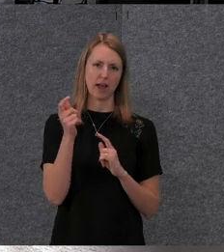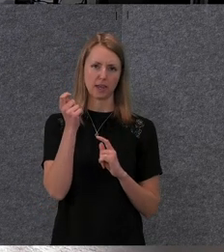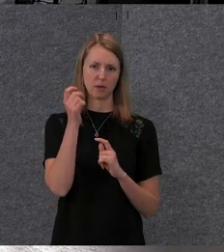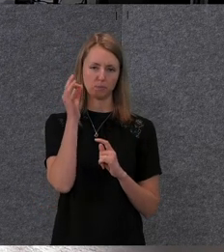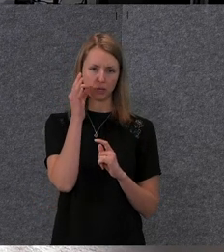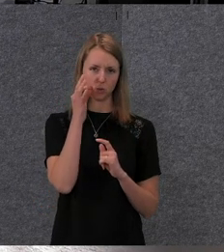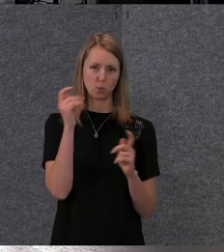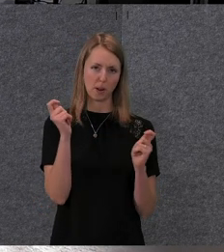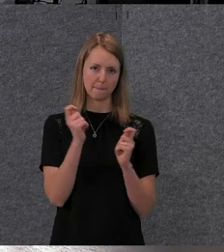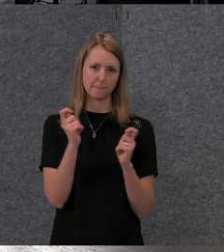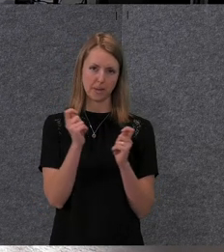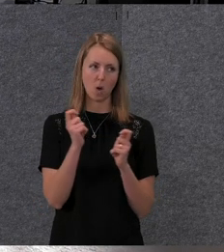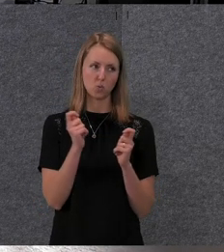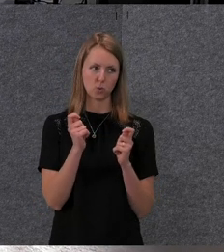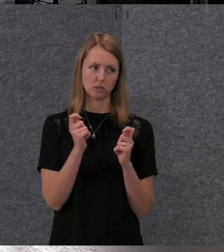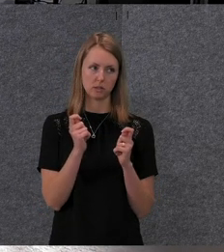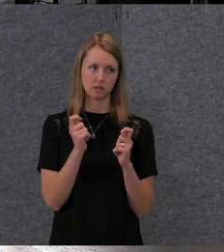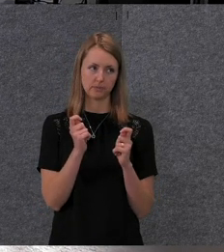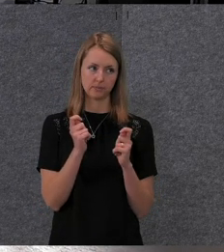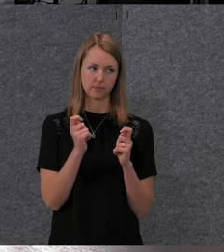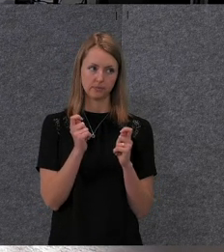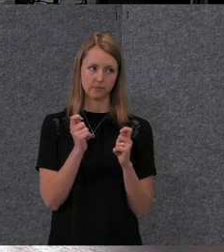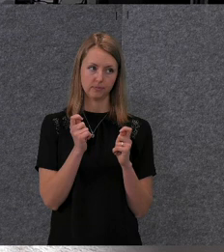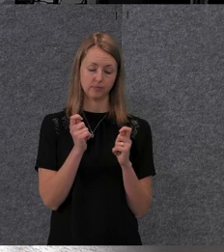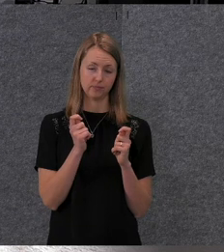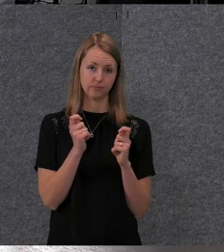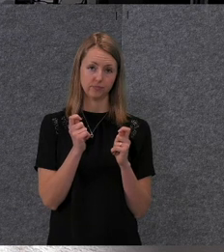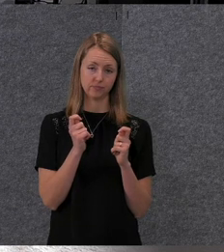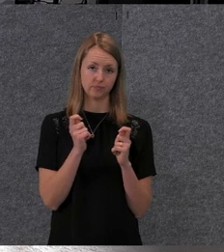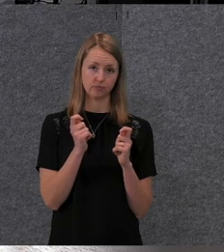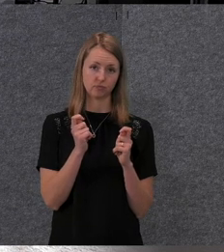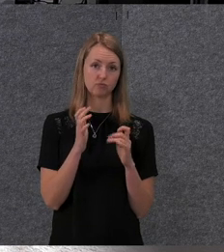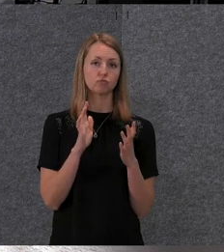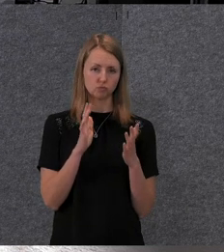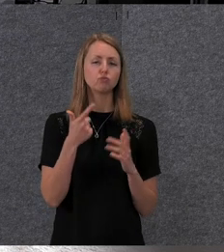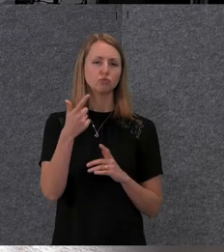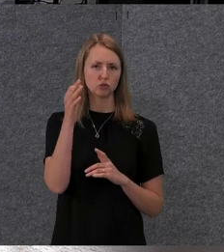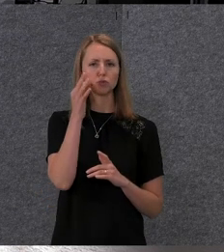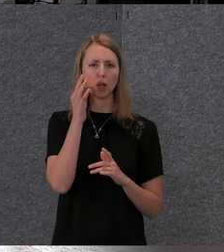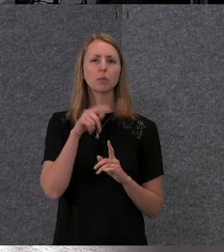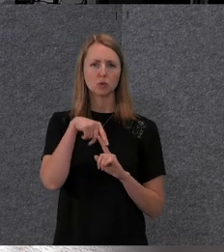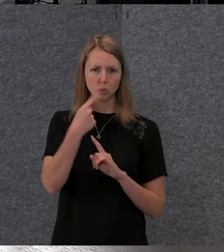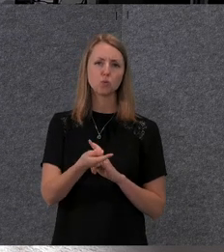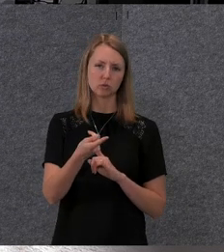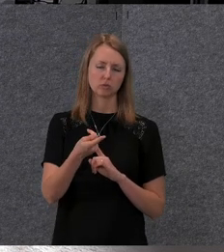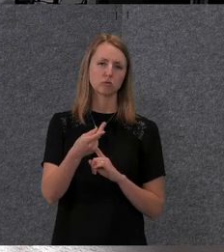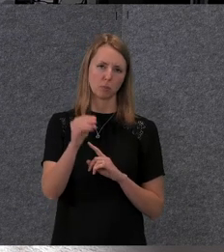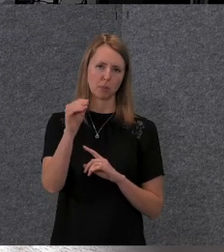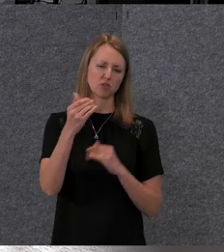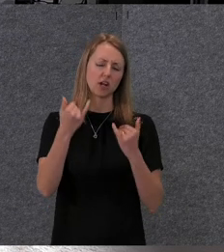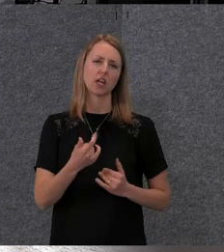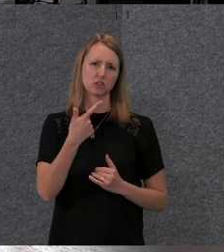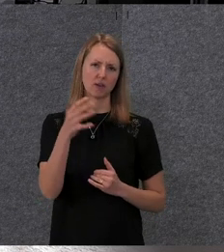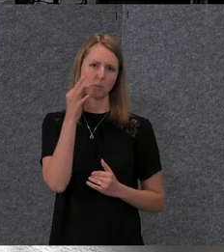In 2 Minuten, wir haben jetzt nach, ich würde sagen, genau, dass wir uns in 2 Minuten nochmal bei euch zurückmelden. Wir unterbrechen